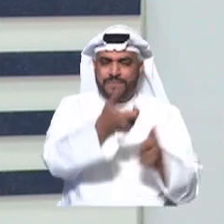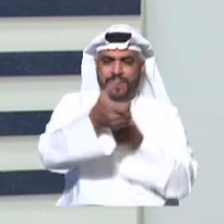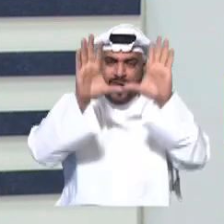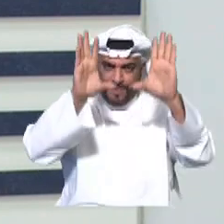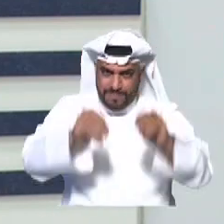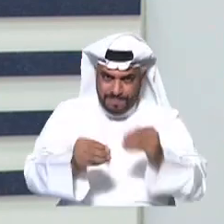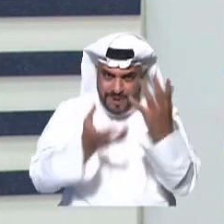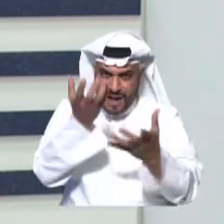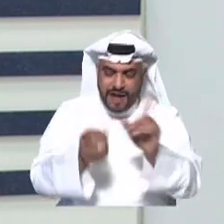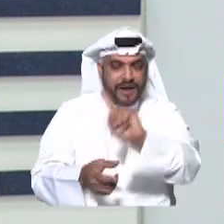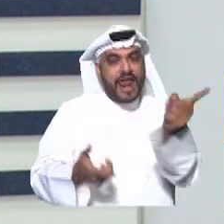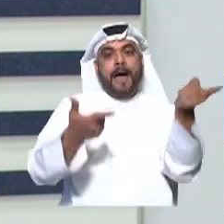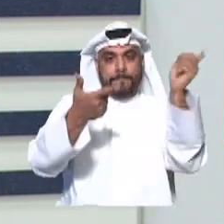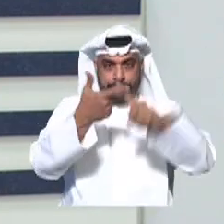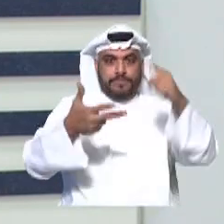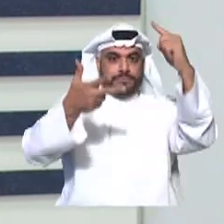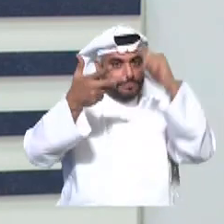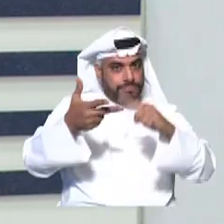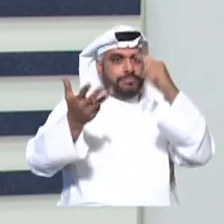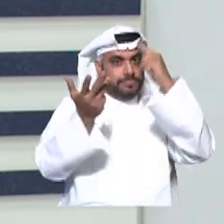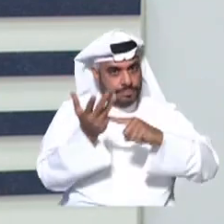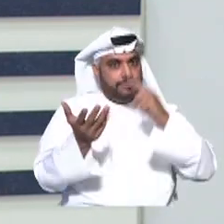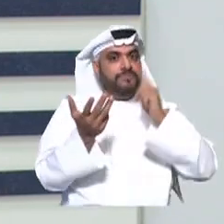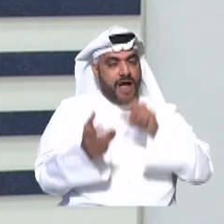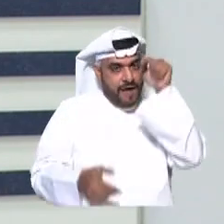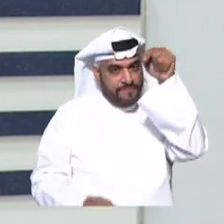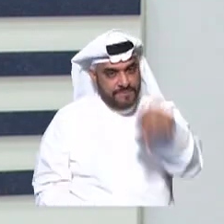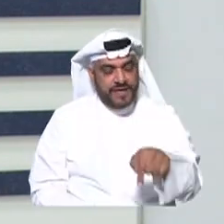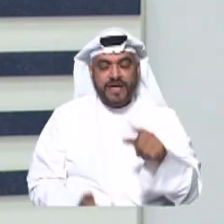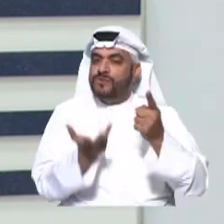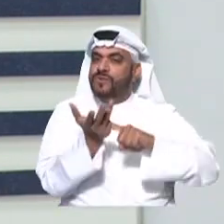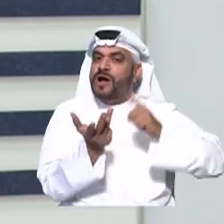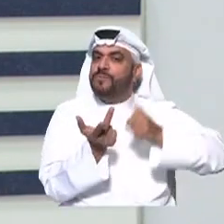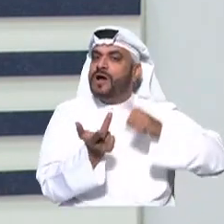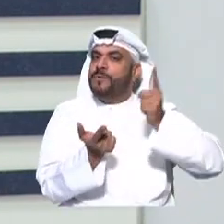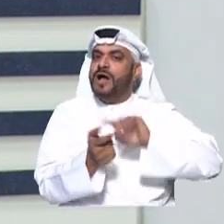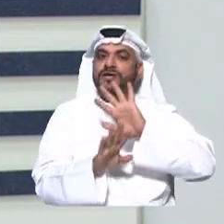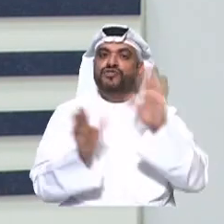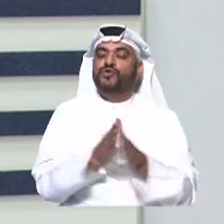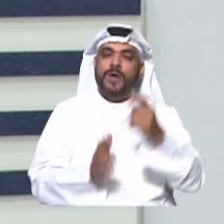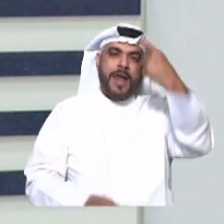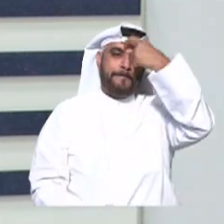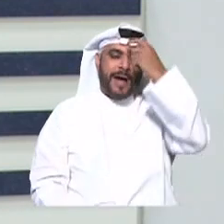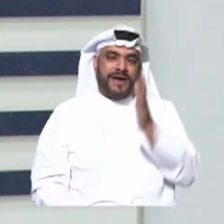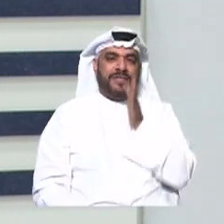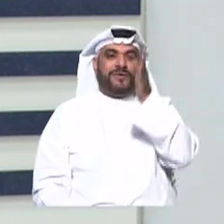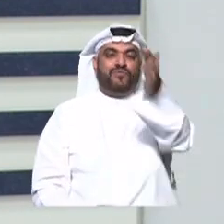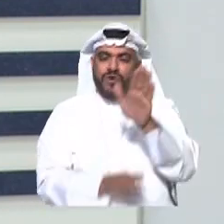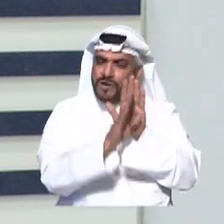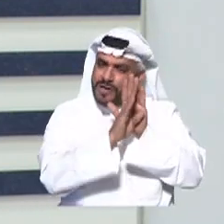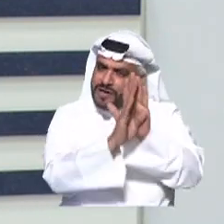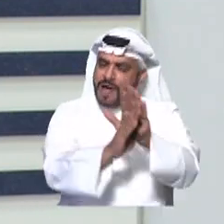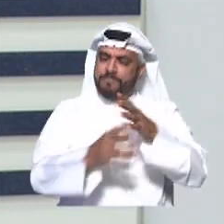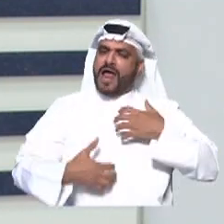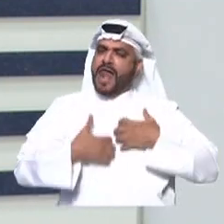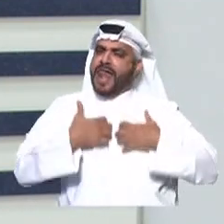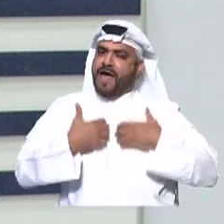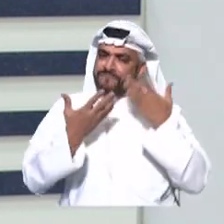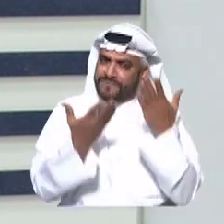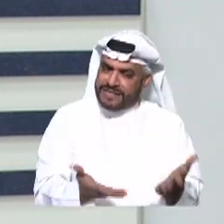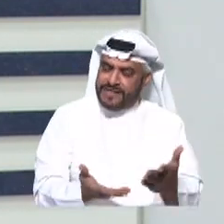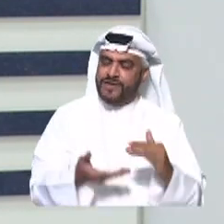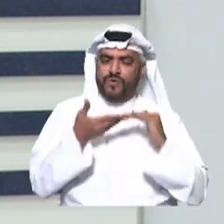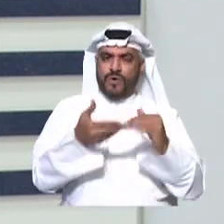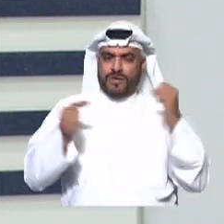دور مجتمعي تقوم فيه قوة الأطفاء العام، وهو يصل إلى المرضى لتقديم الدعم النفسي والمعنوي